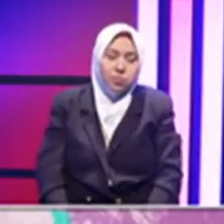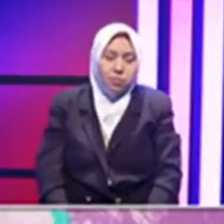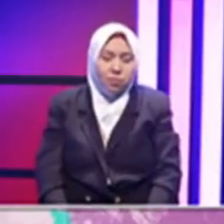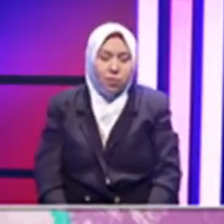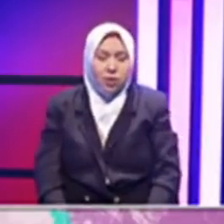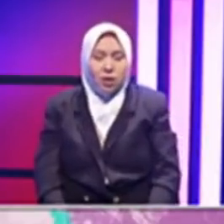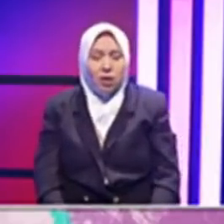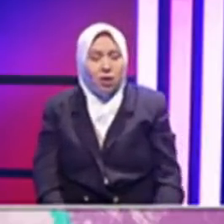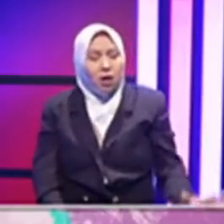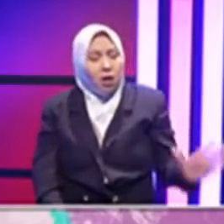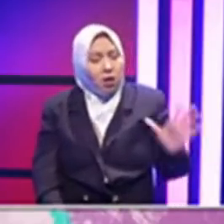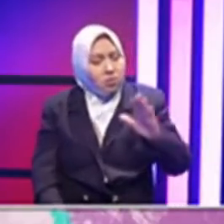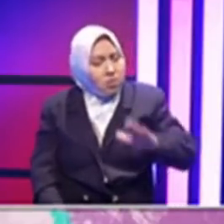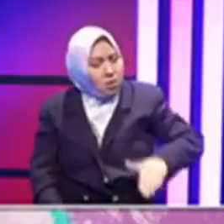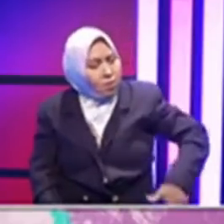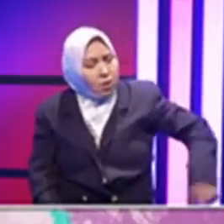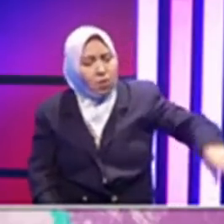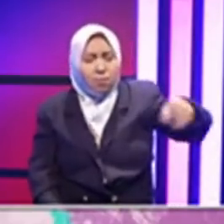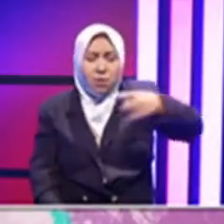كذبت